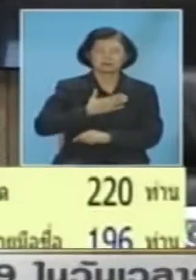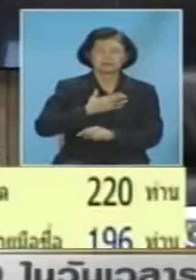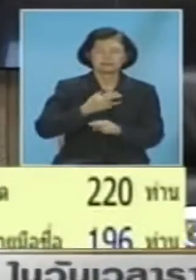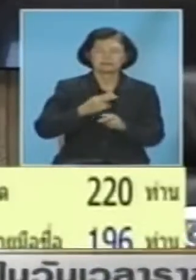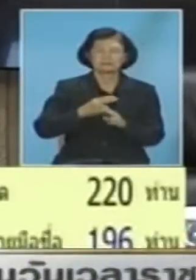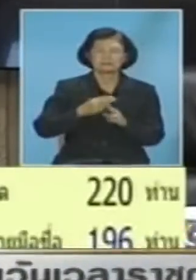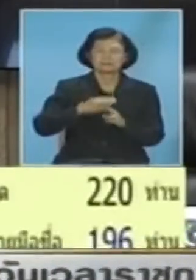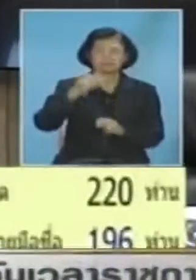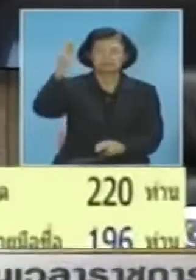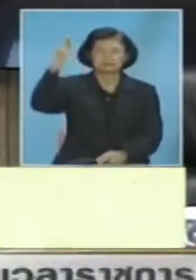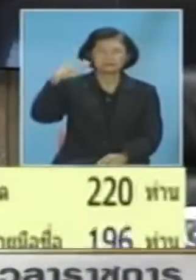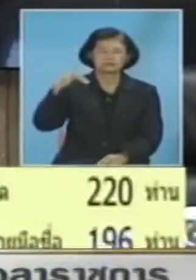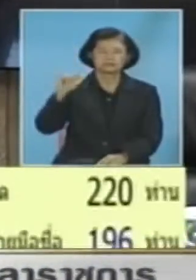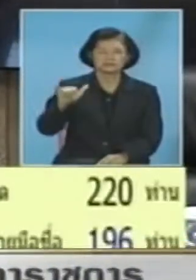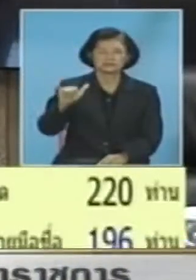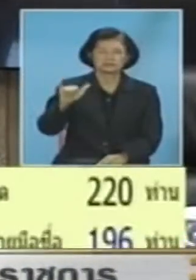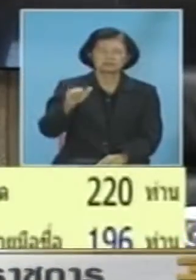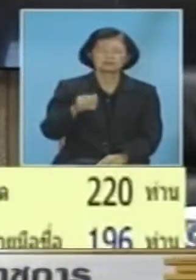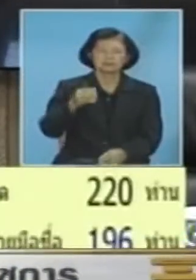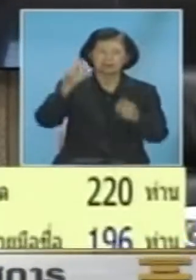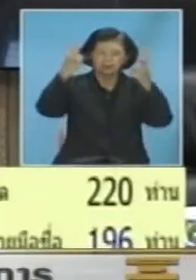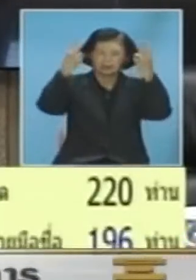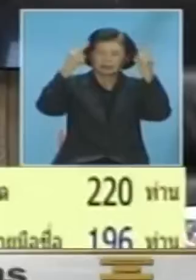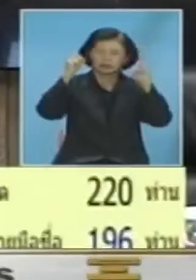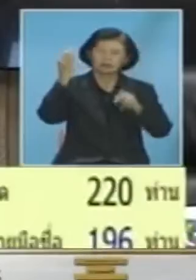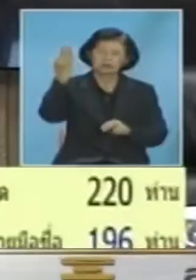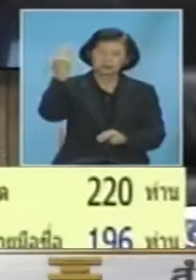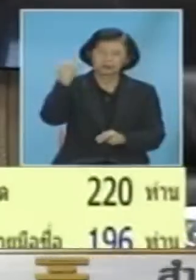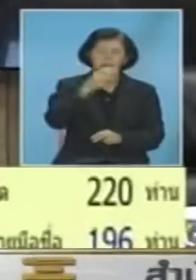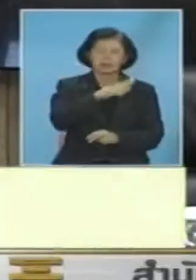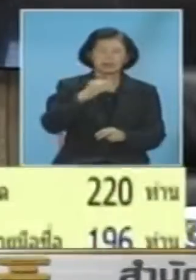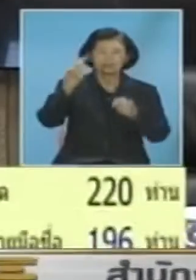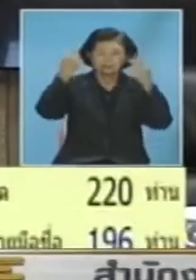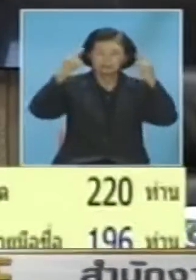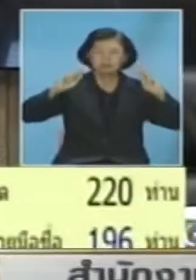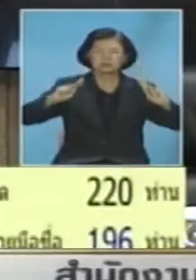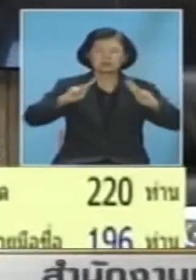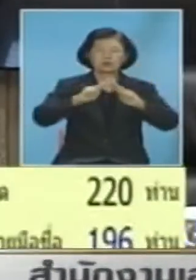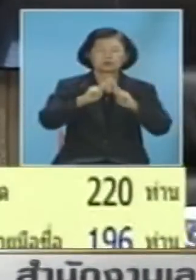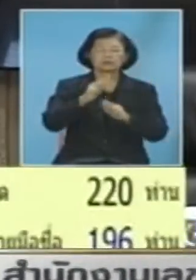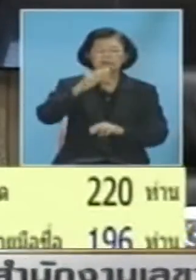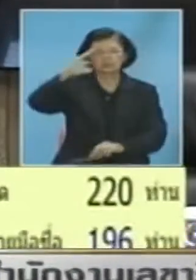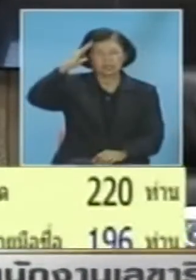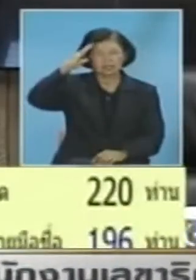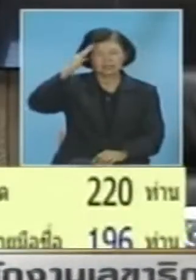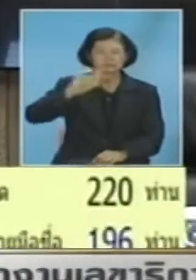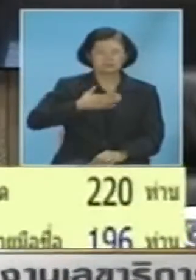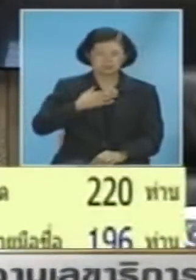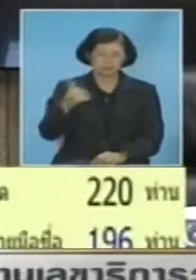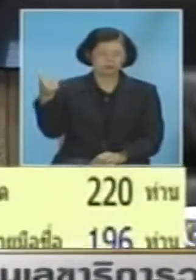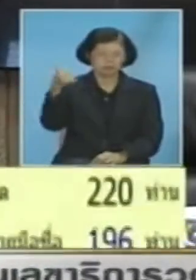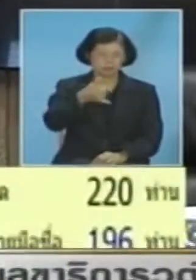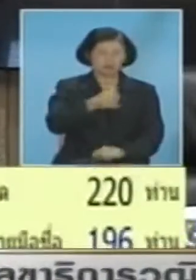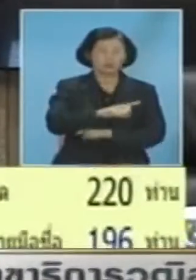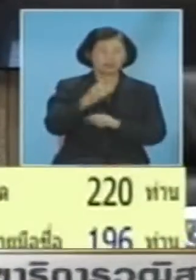ลักษณ์ชินวัตรอดีตนายกรัฐมนตรีและรัฐมนตรีว่าการกระทรวงกลาโหมดิฉันมาวันนี้เพื่อแถ